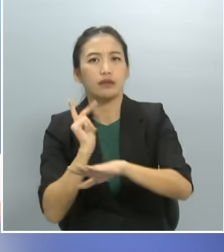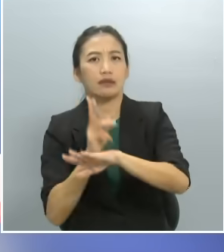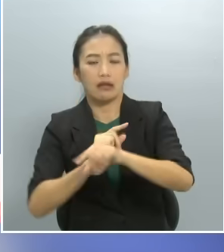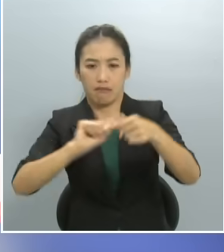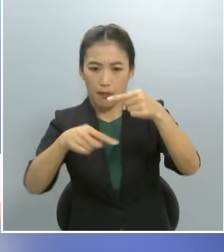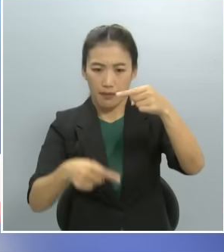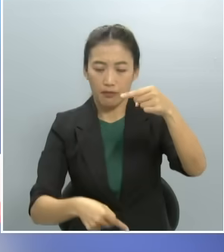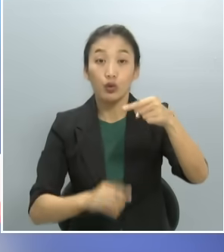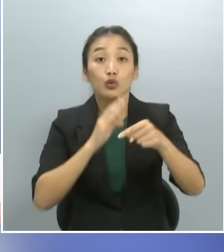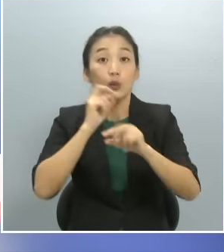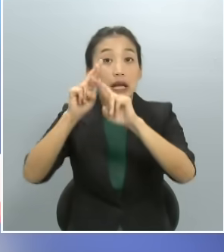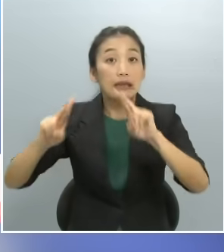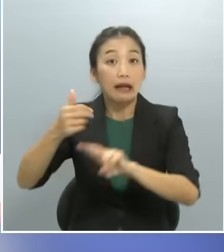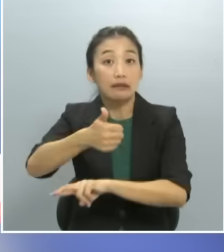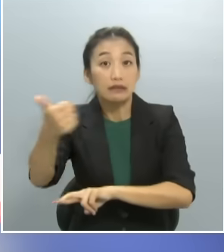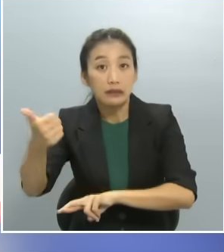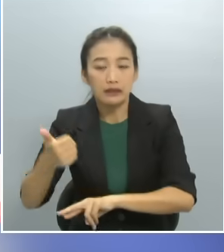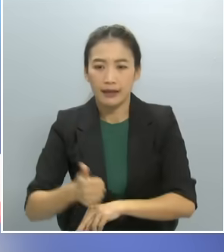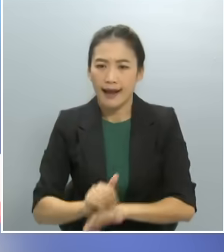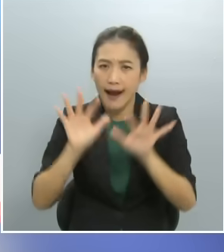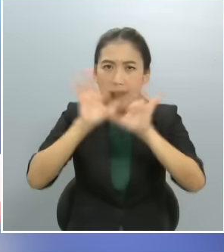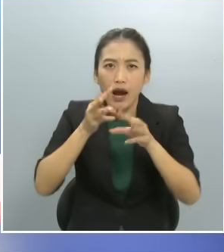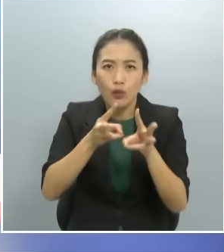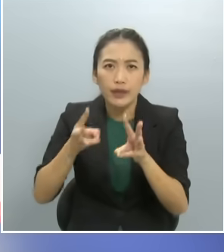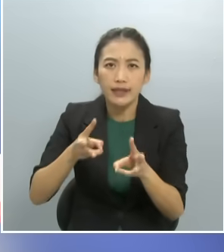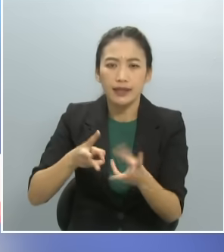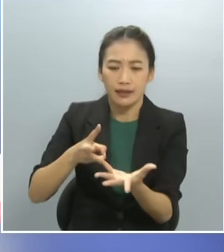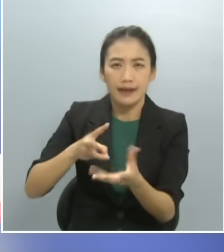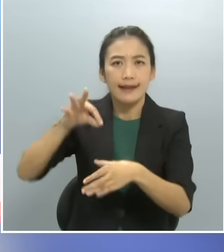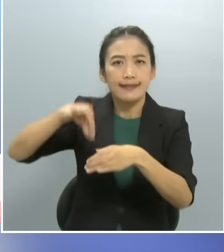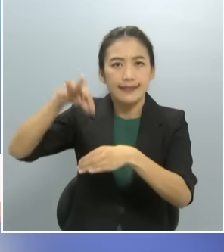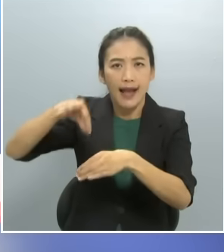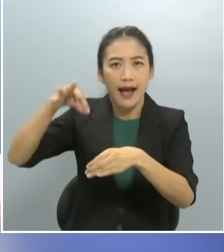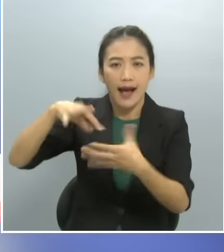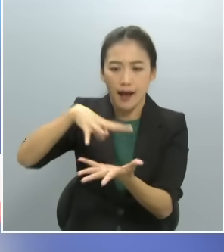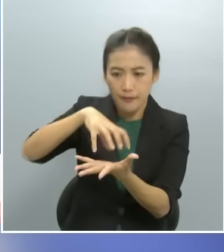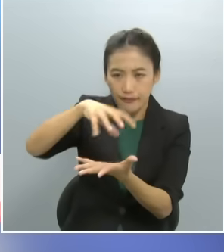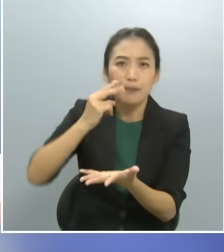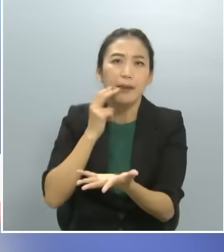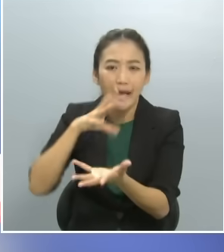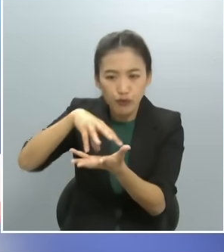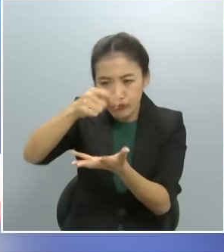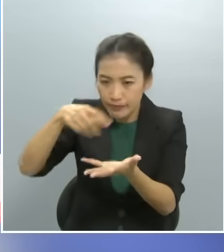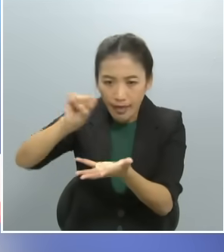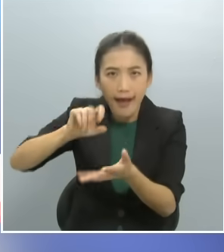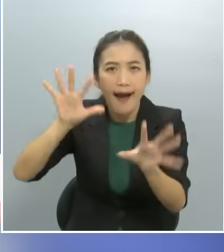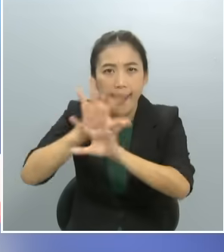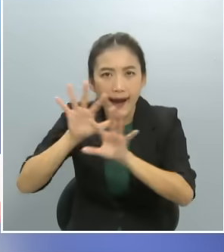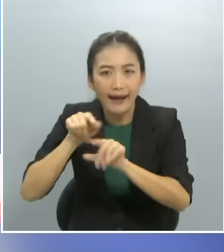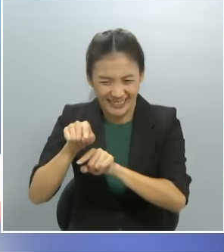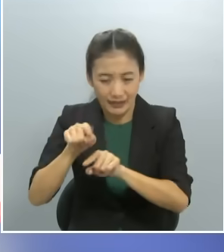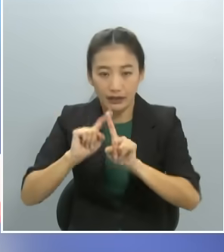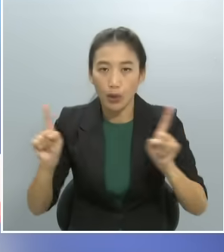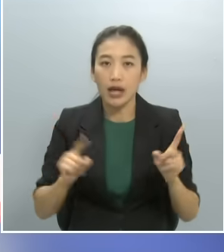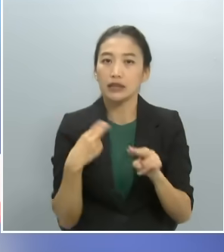ไม่สามารถใช้ชื่อปังชาหรือว่าทำเมนูปังชาขายได้เลยใช่หรือไม่เรื่องนี้นะคะ